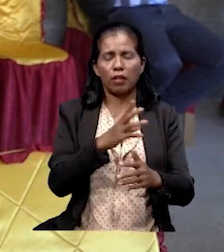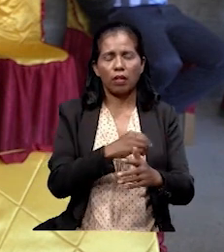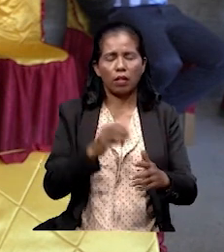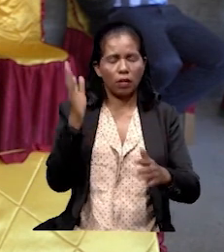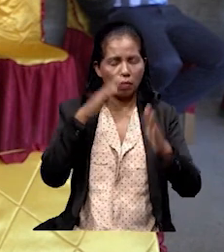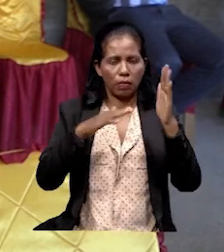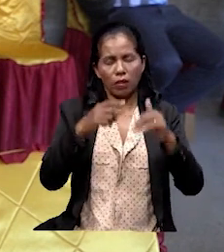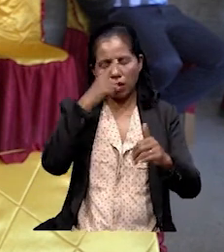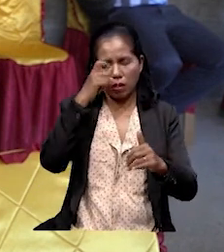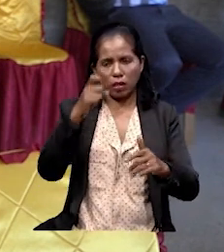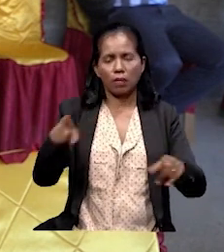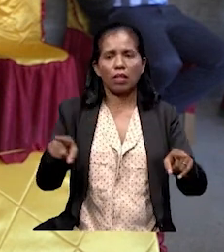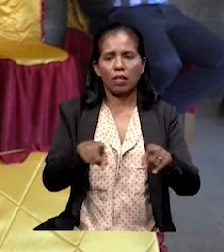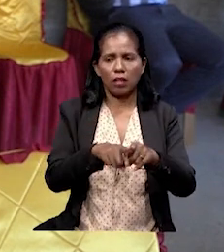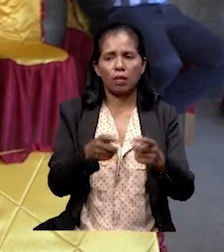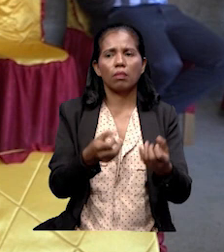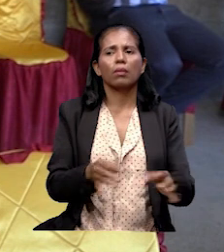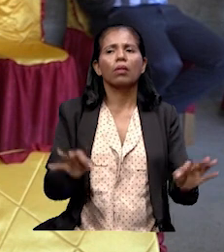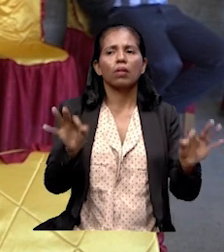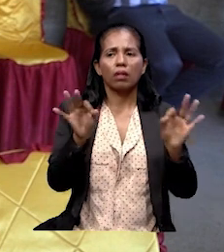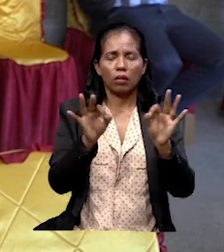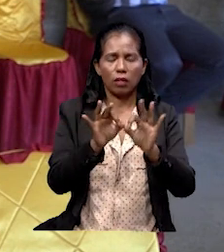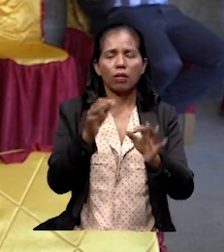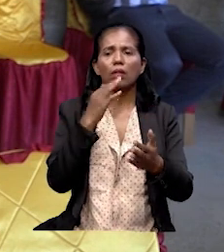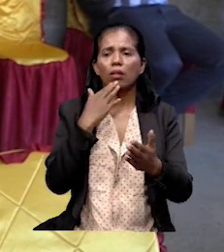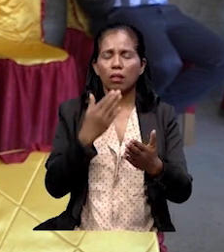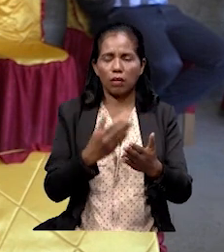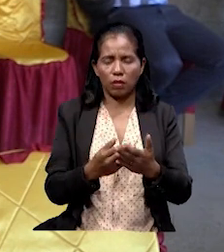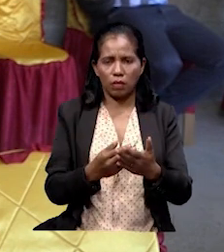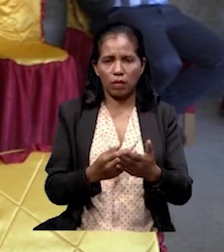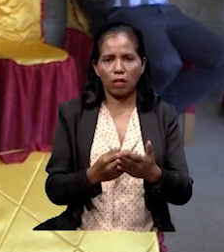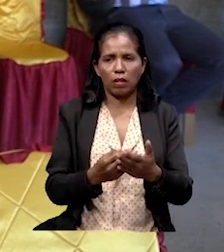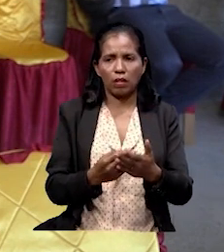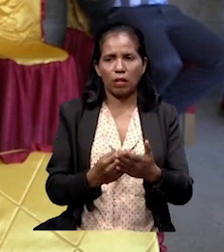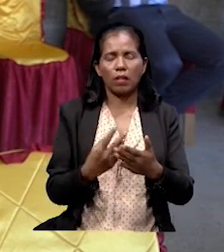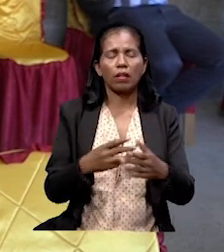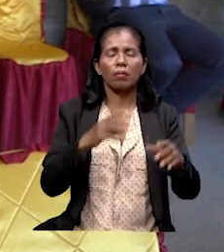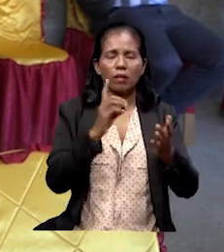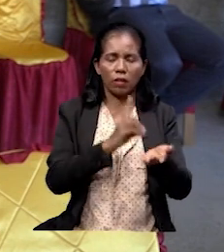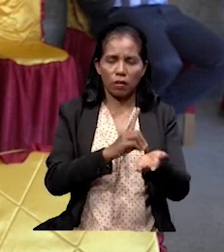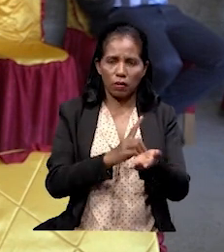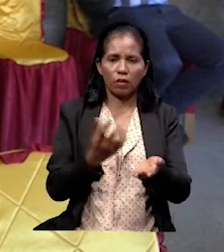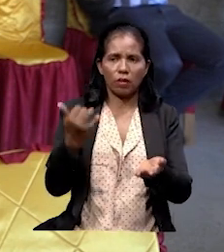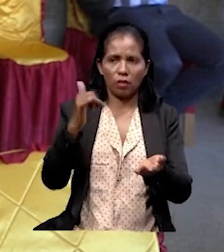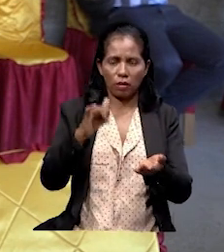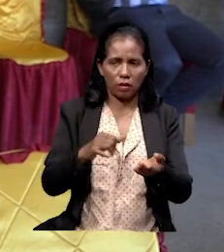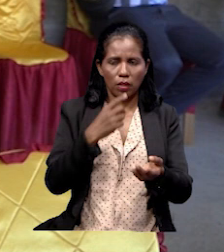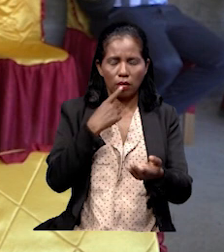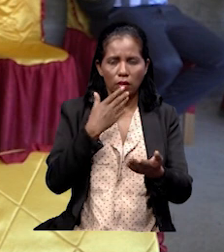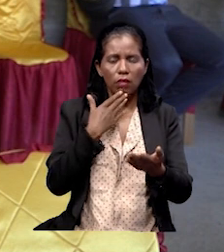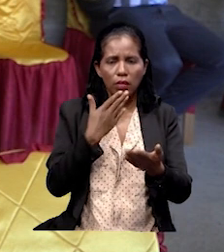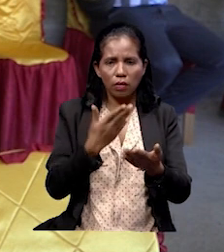problema ta hane sa ne importante fo desenho ne be magia paciente nia atu ne medico sira bele halo diagnostic ne be magia